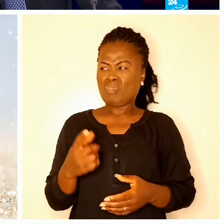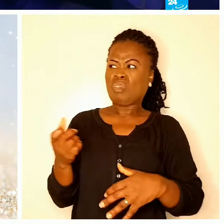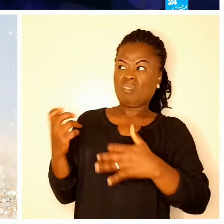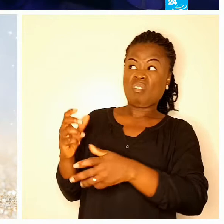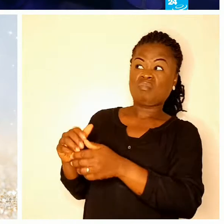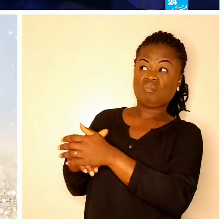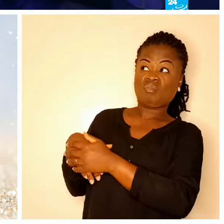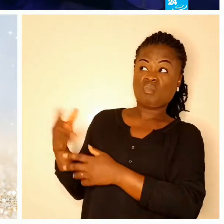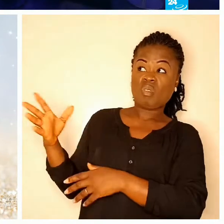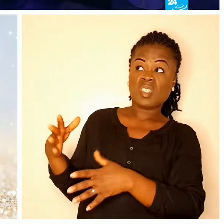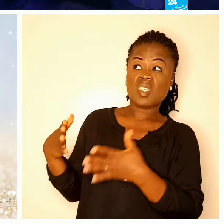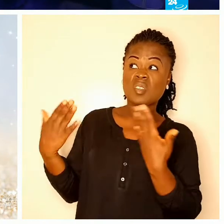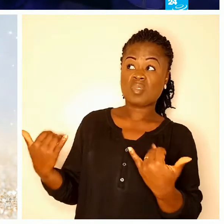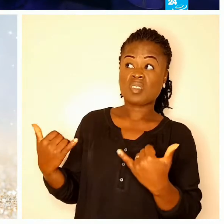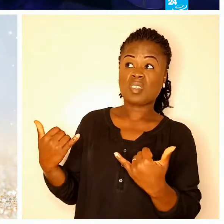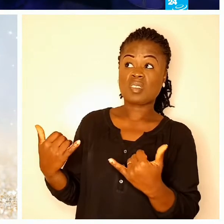sénégalaises ?